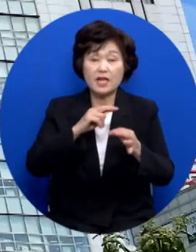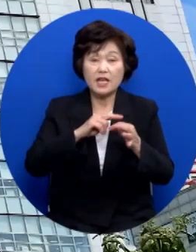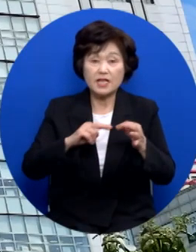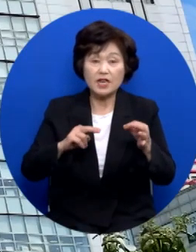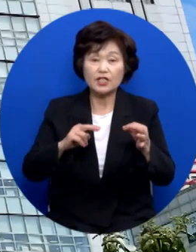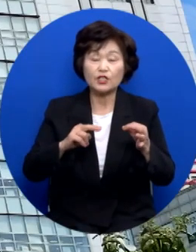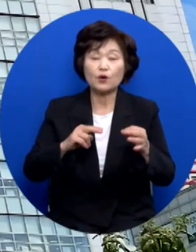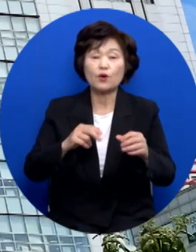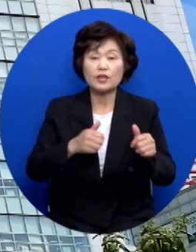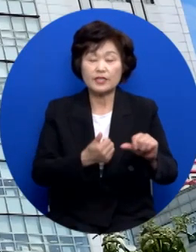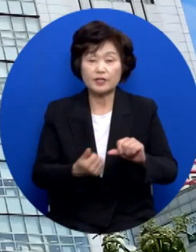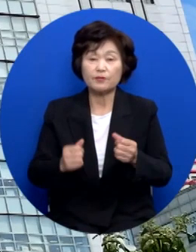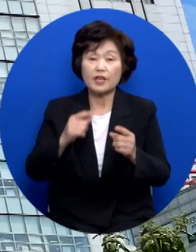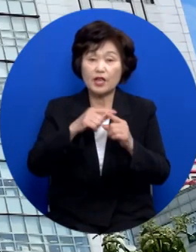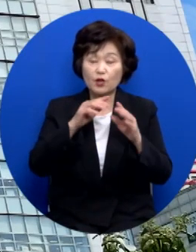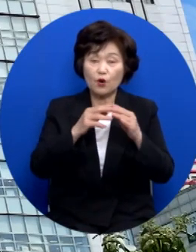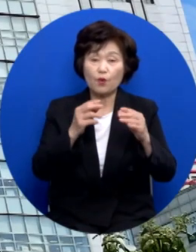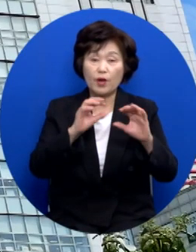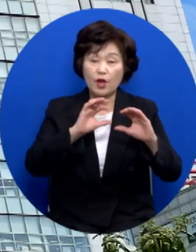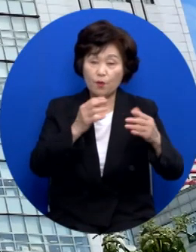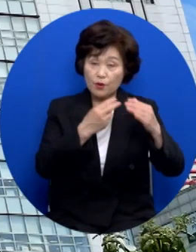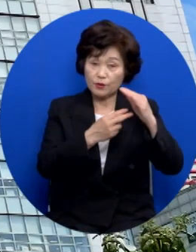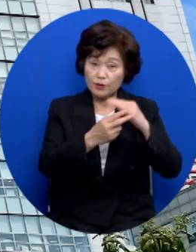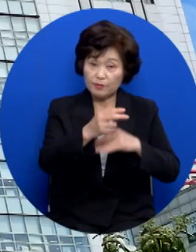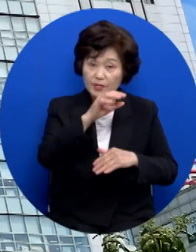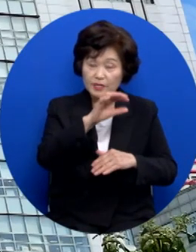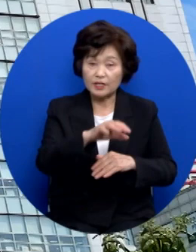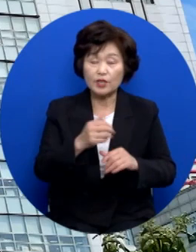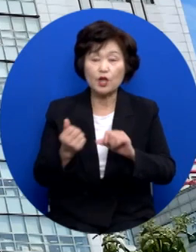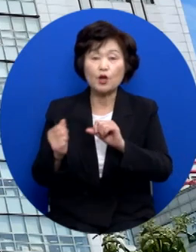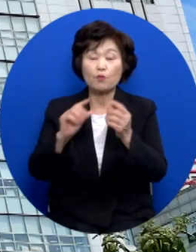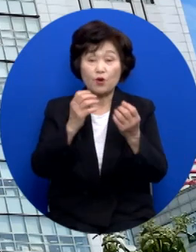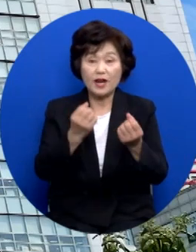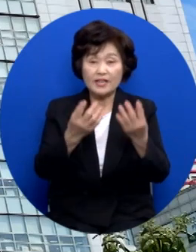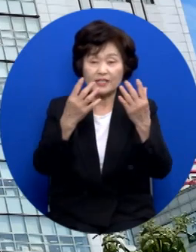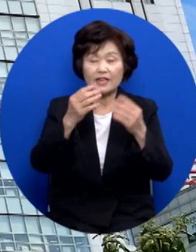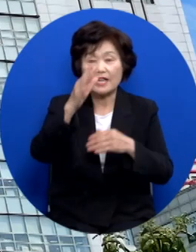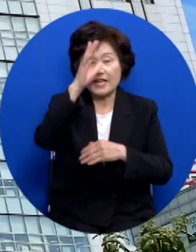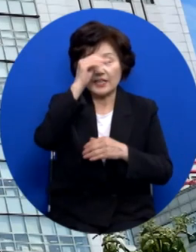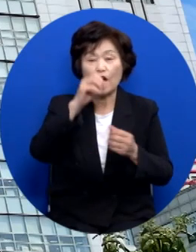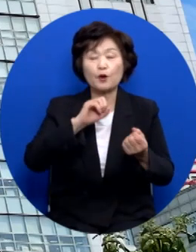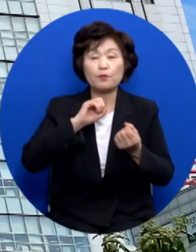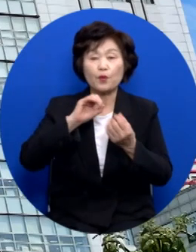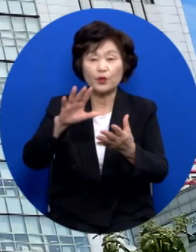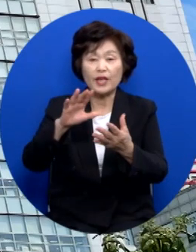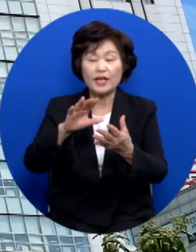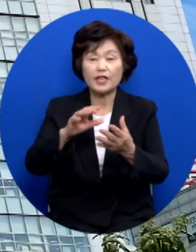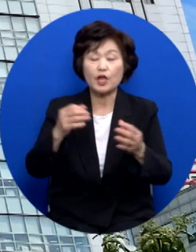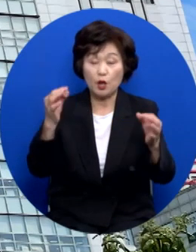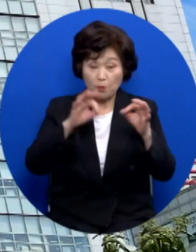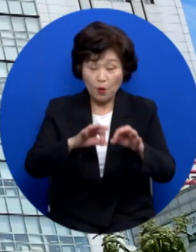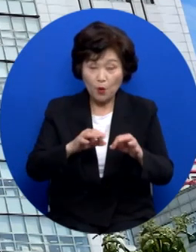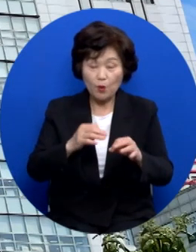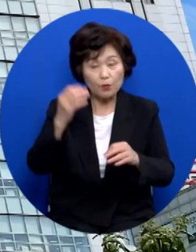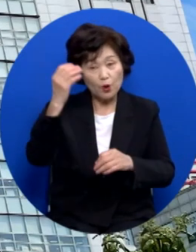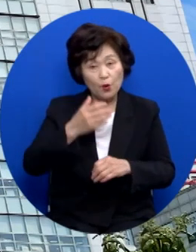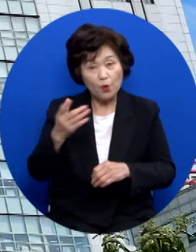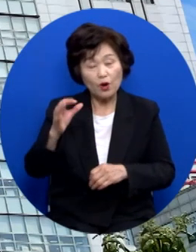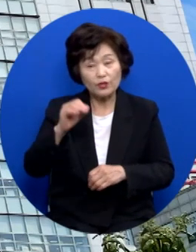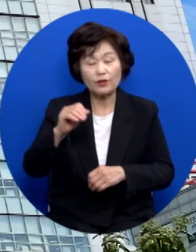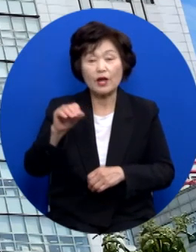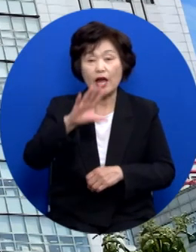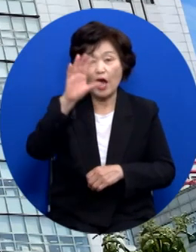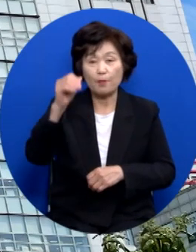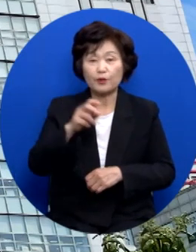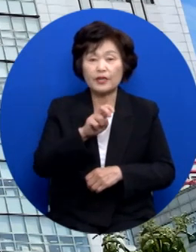여의도 침례교회와 월드비전이 부활절 선교 닭 보내기 캠페인을 통해 모은 후원금으로 아프리카 말라위에